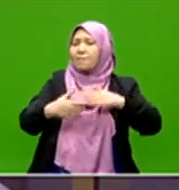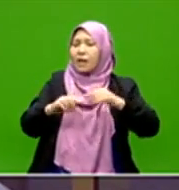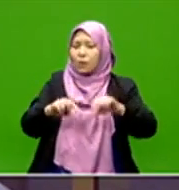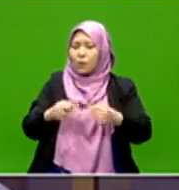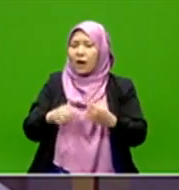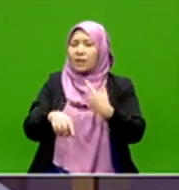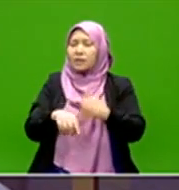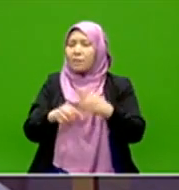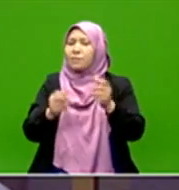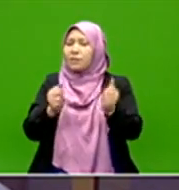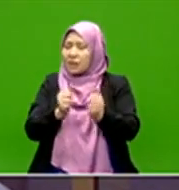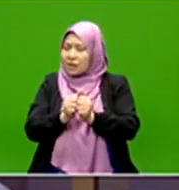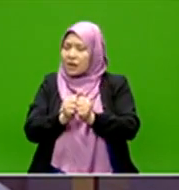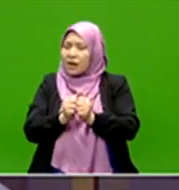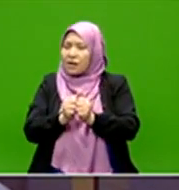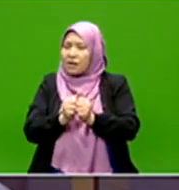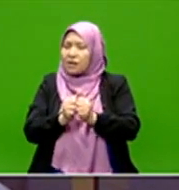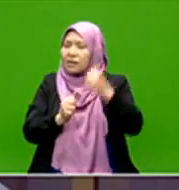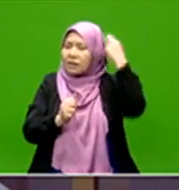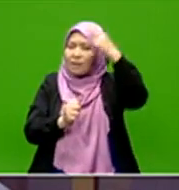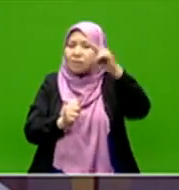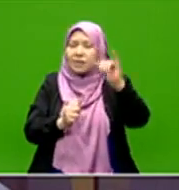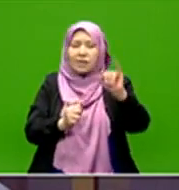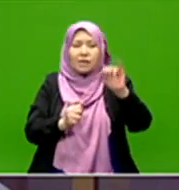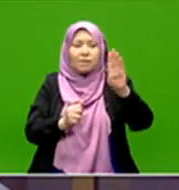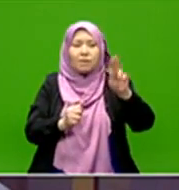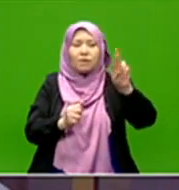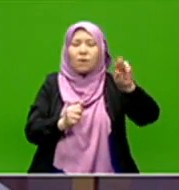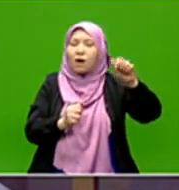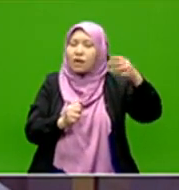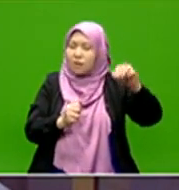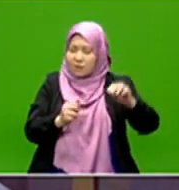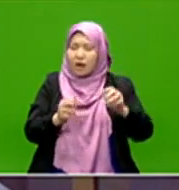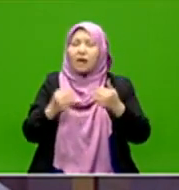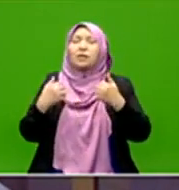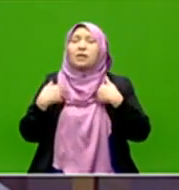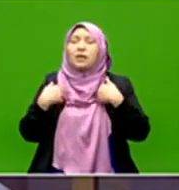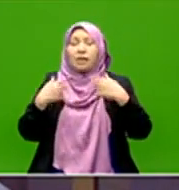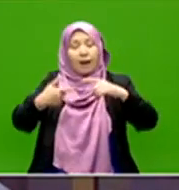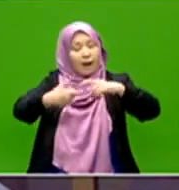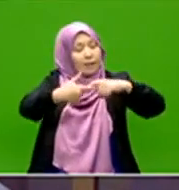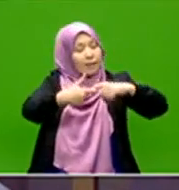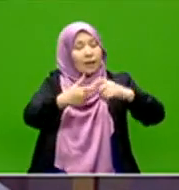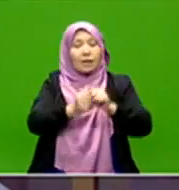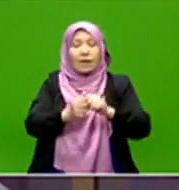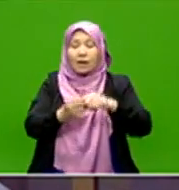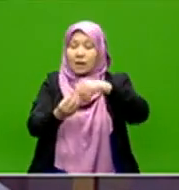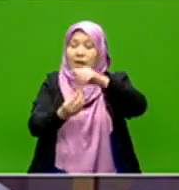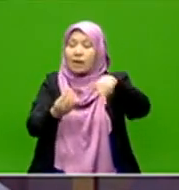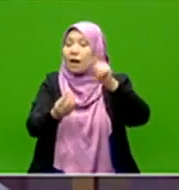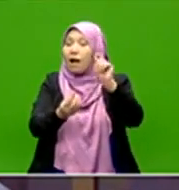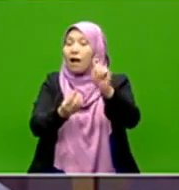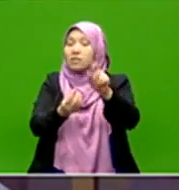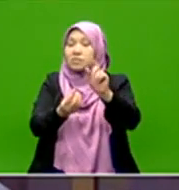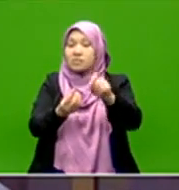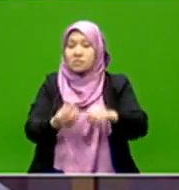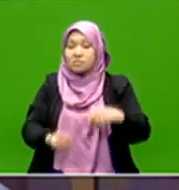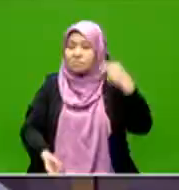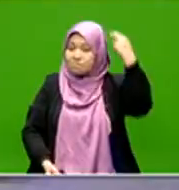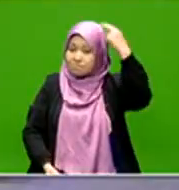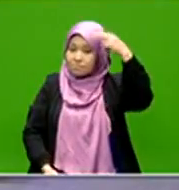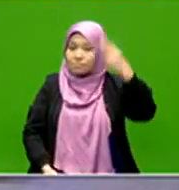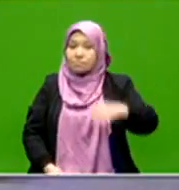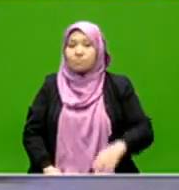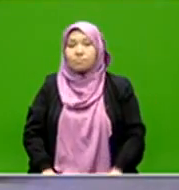ini dengan Nabi Ibrahim yang ada kaitan dengan Hajj para Hujjaj di Mekah itu. Subhanallah, Ustaz.